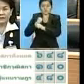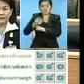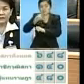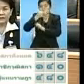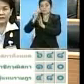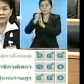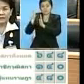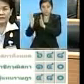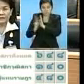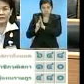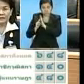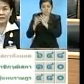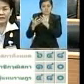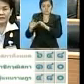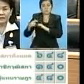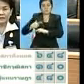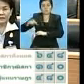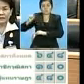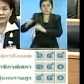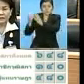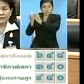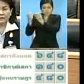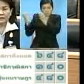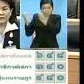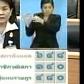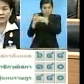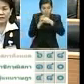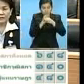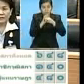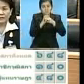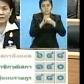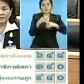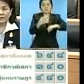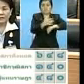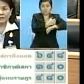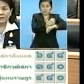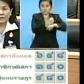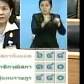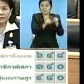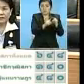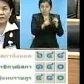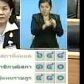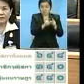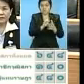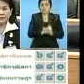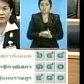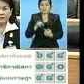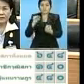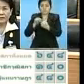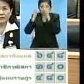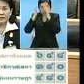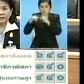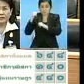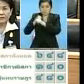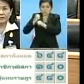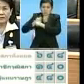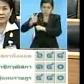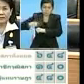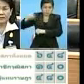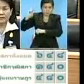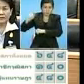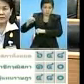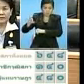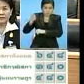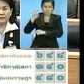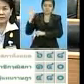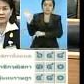ข้ามามีส่วนเกี่ยวข้องให้คุณให้โทษทางการเมืองเพราะฉะนั้นองค์ประกอบเนี่ยไม่ควรเอาข้าราชการฝ่ายตุลาการเป็นหลัก